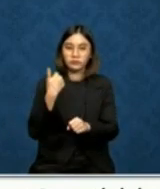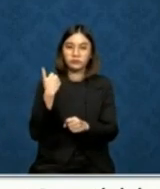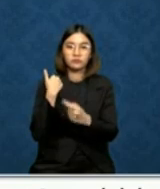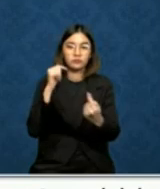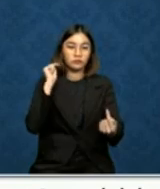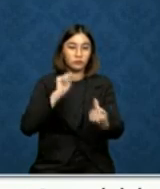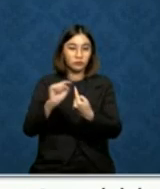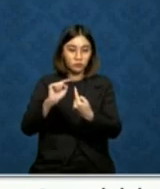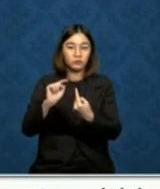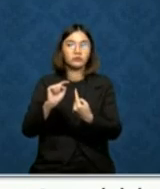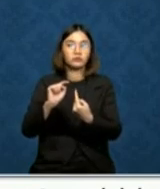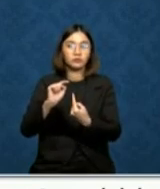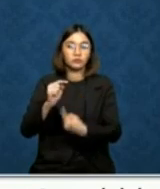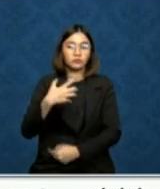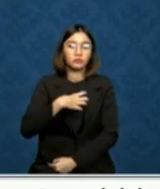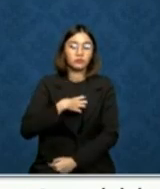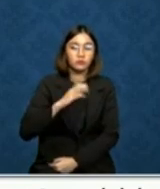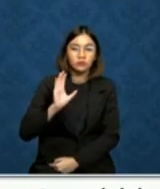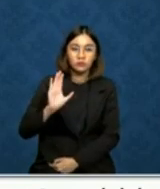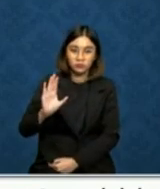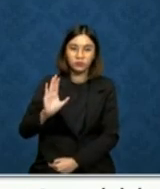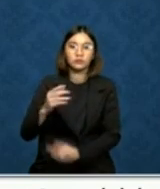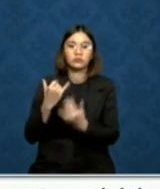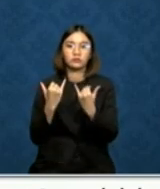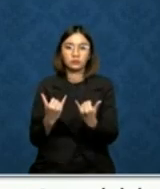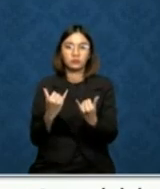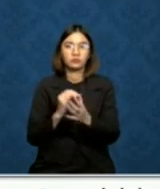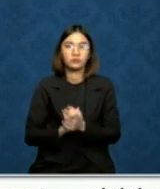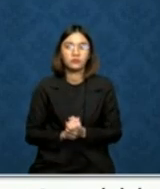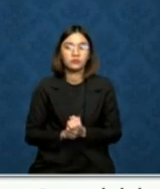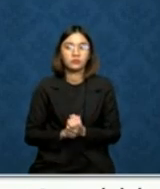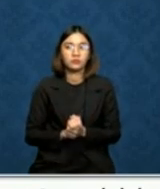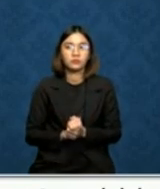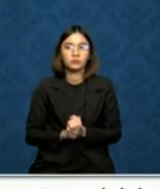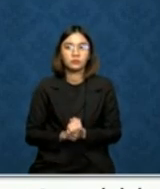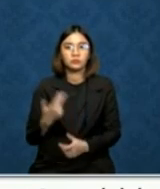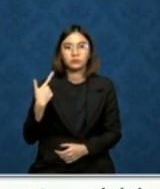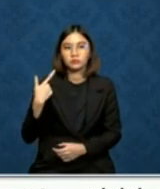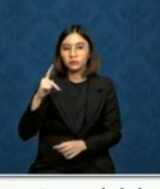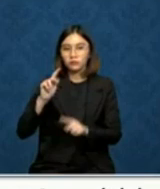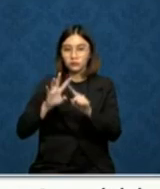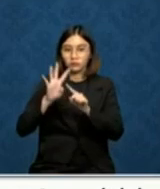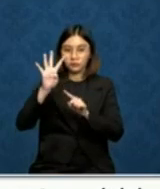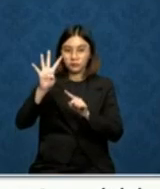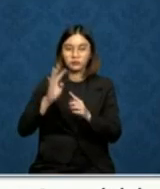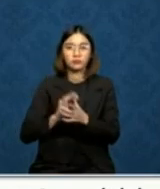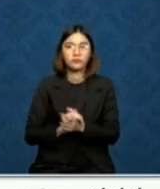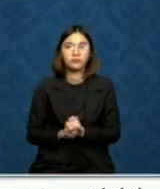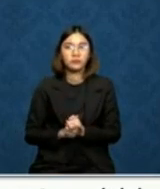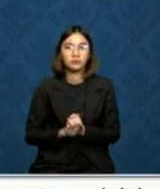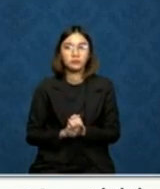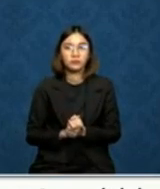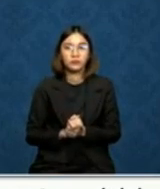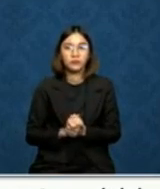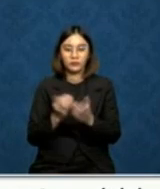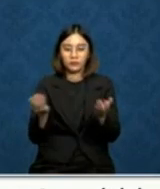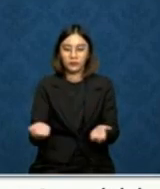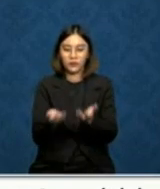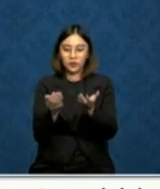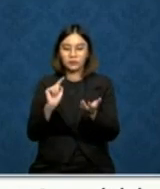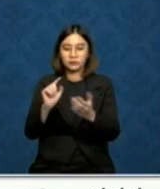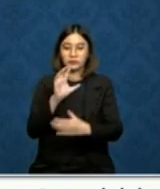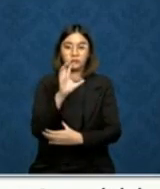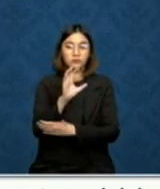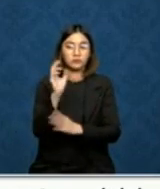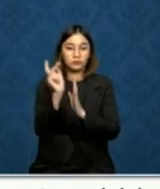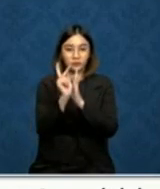คล้องกับความต้องการและสถานการณ์ปัจจุบันประโยชน์ข้อที่4เป็นการสนับสนุนการบัง